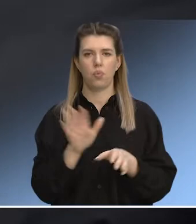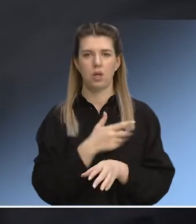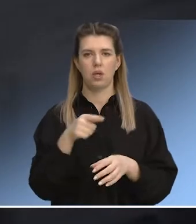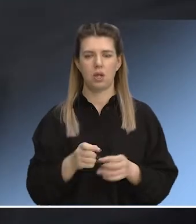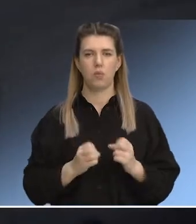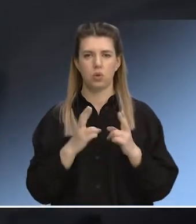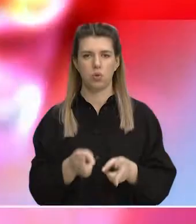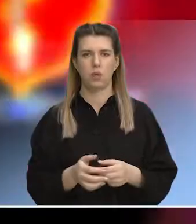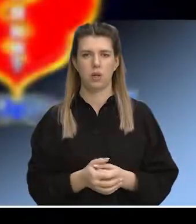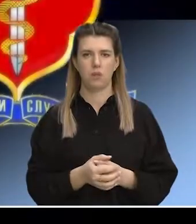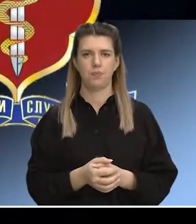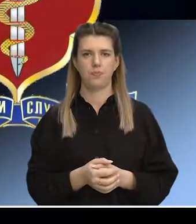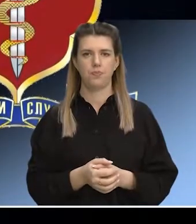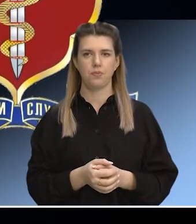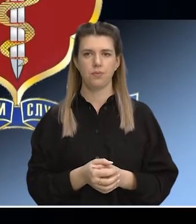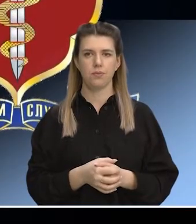пресечению этих преступлений.